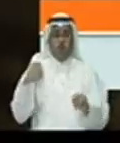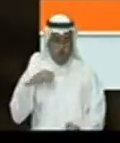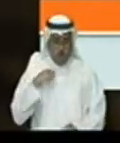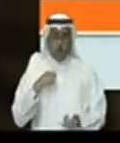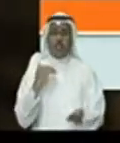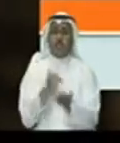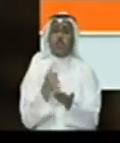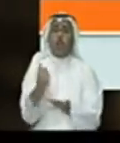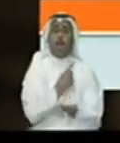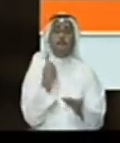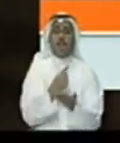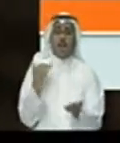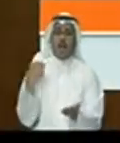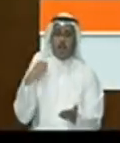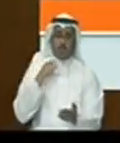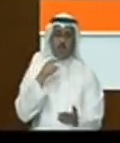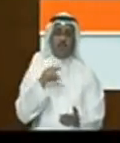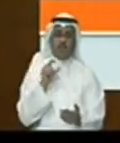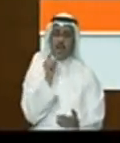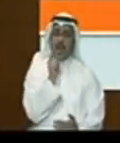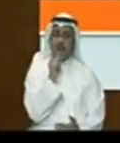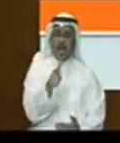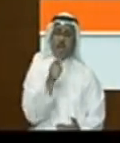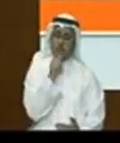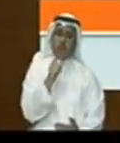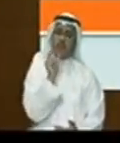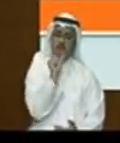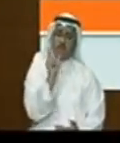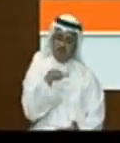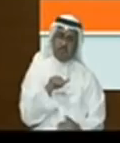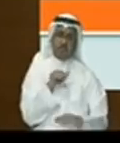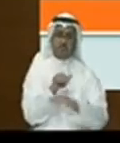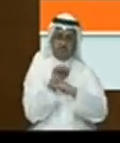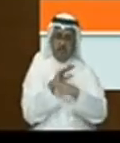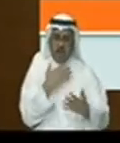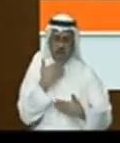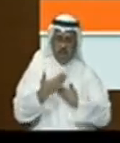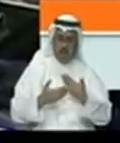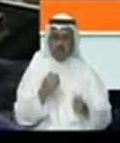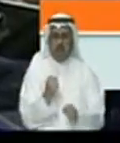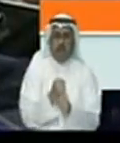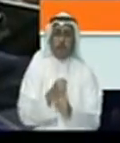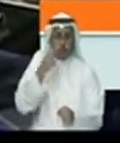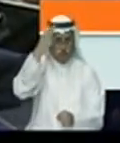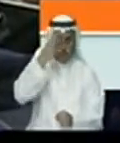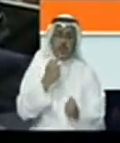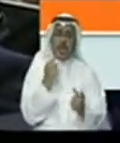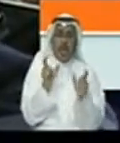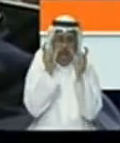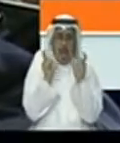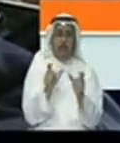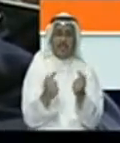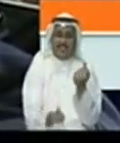المملكة العربية السعودية في المؤتمر، يستعرض فيها جهود المملكة في تحقيق الأمن الغذائي